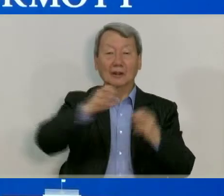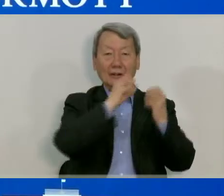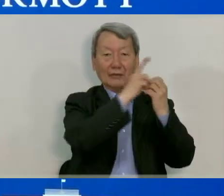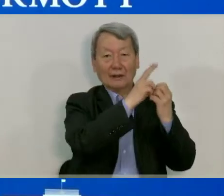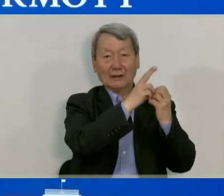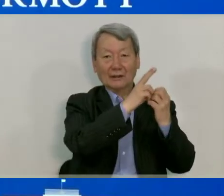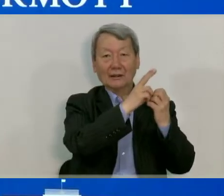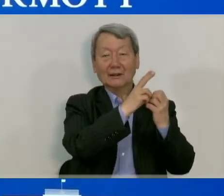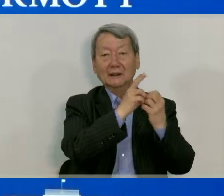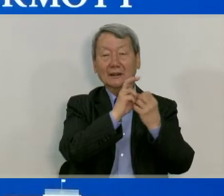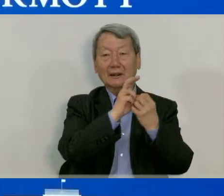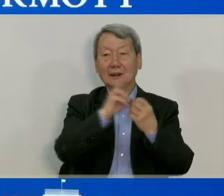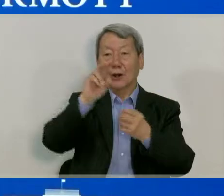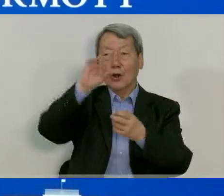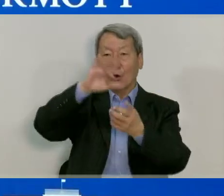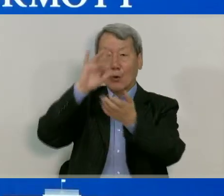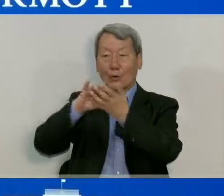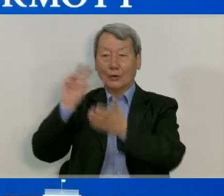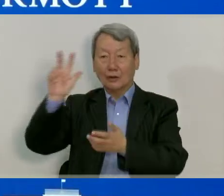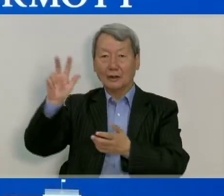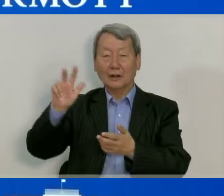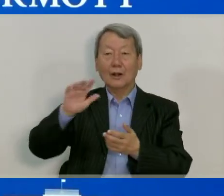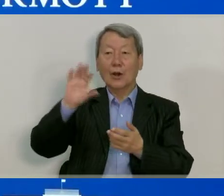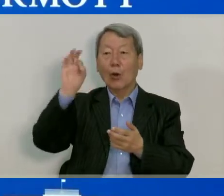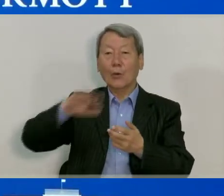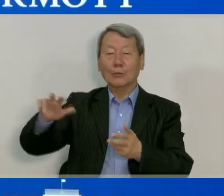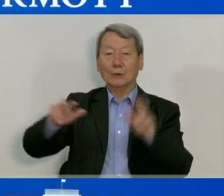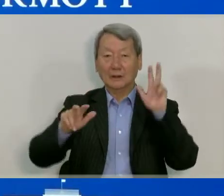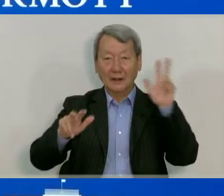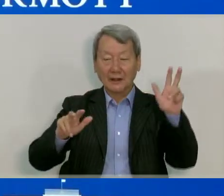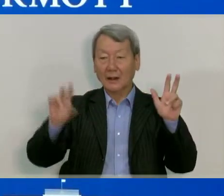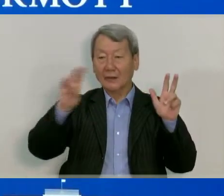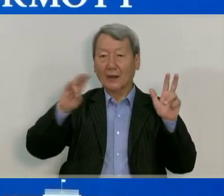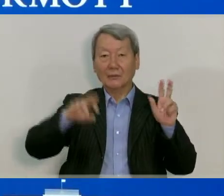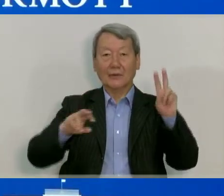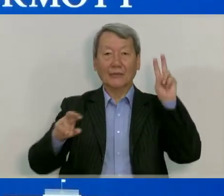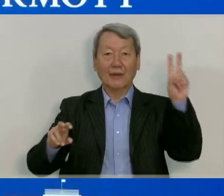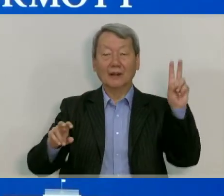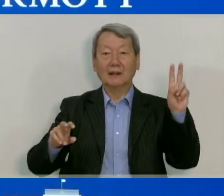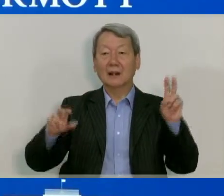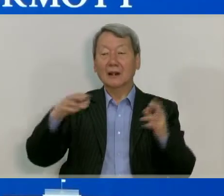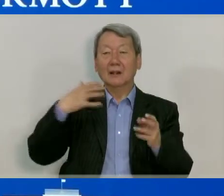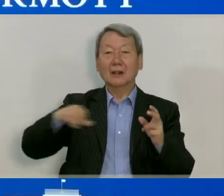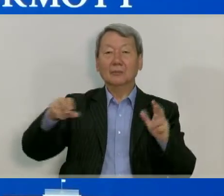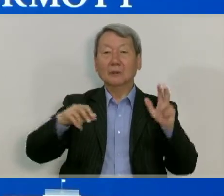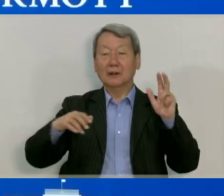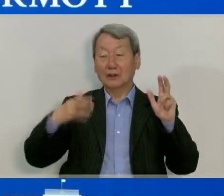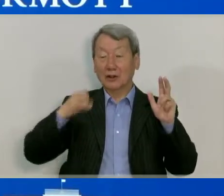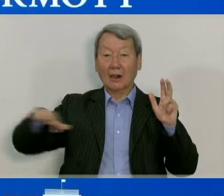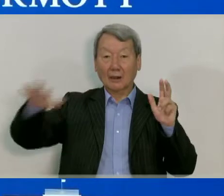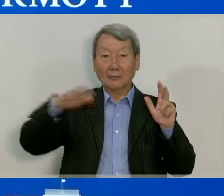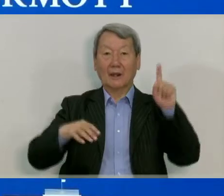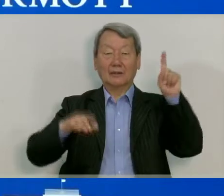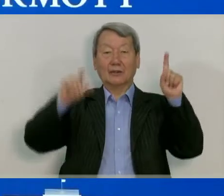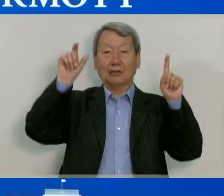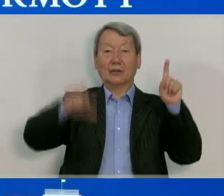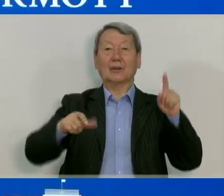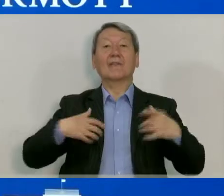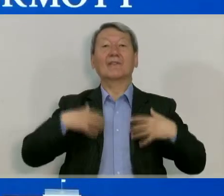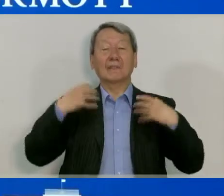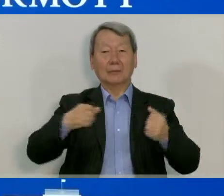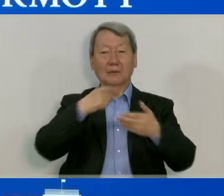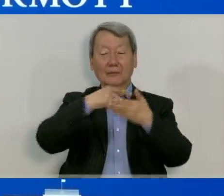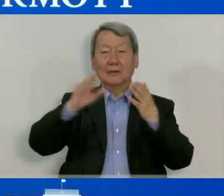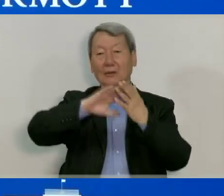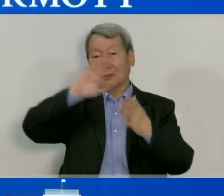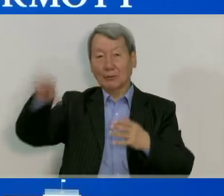12, в городе Ош 3, в Ошской области 3, в Нарынской области 2, в Джалабадской области 1 пациент был